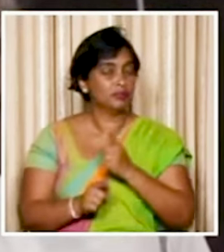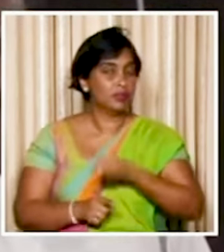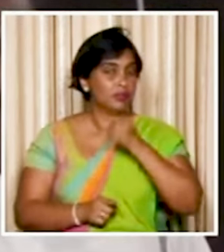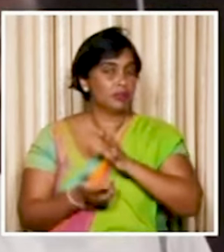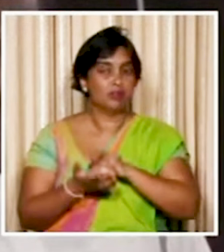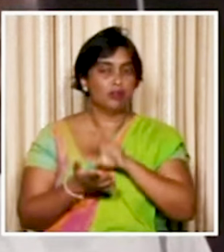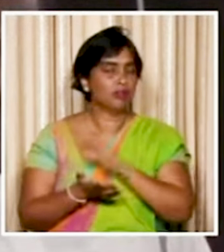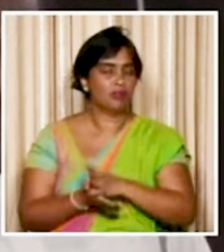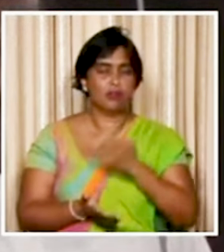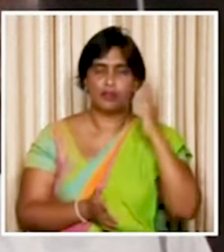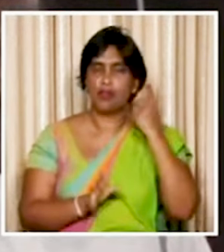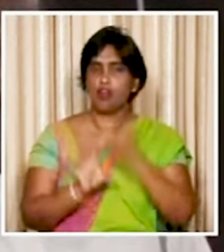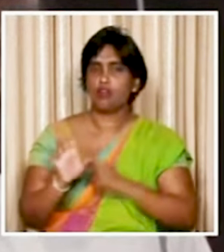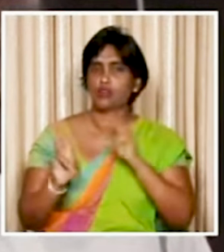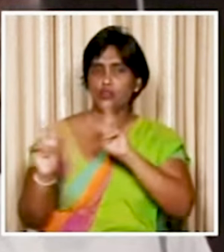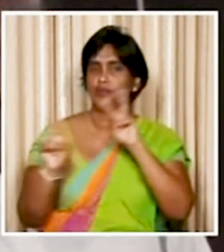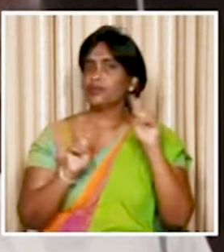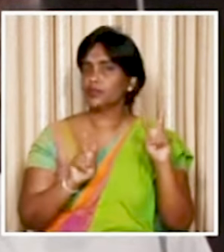தண்டனை,